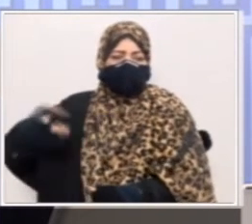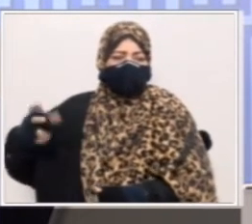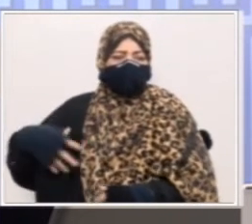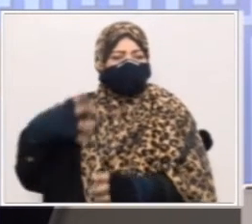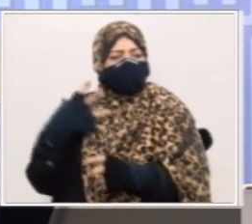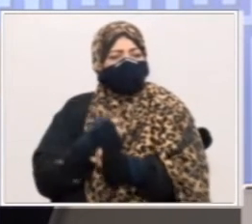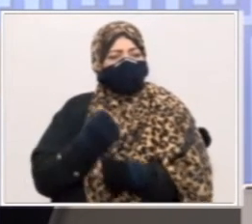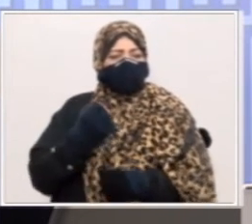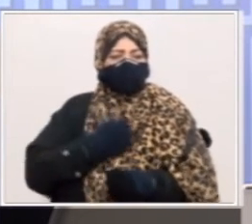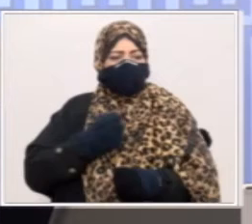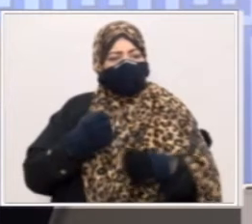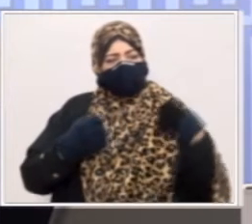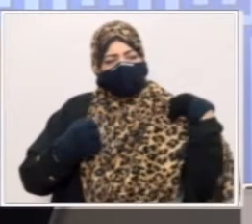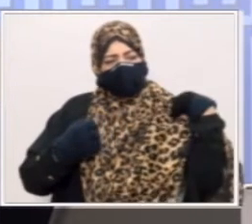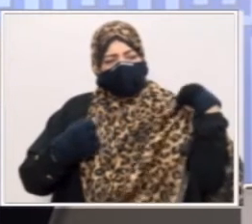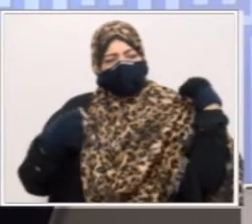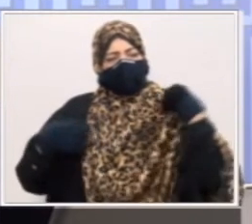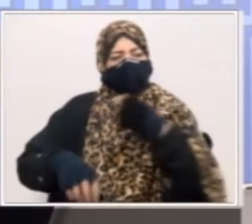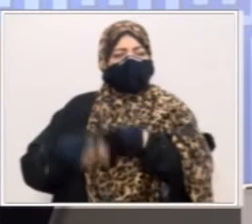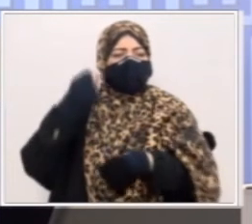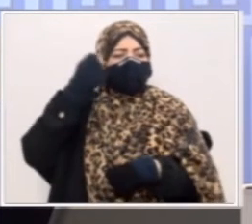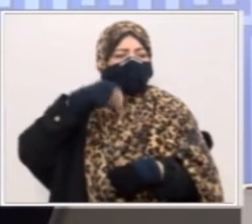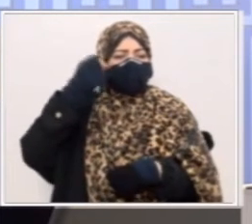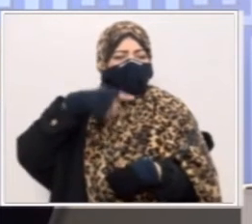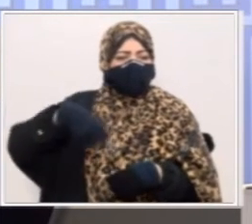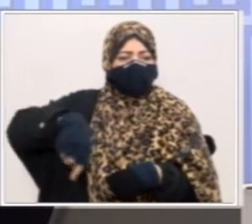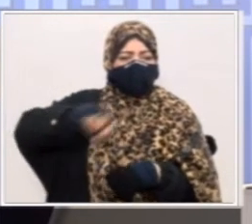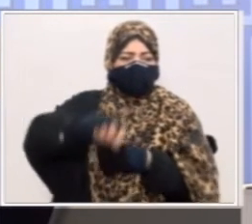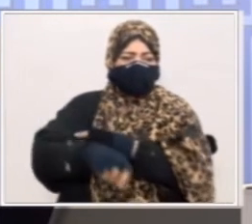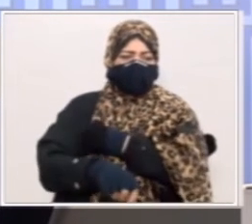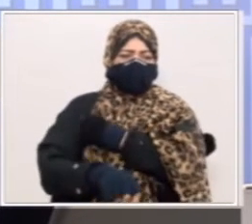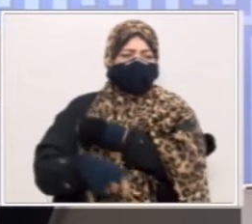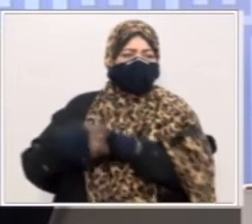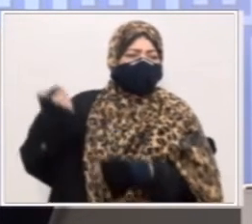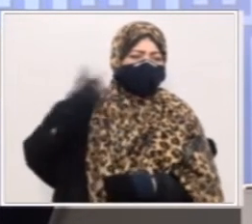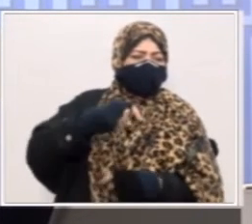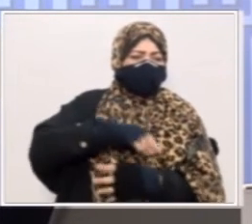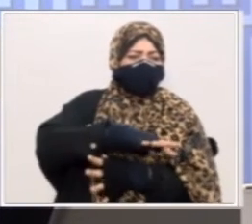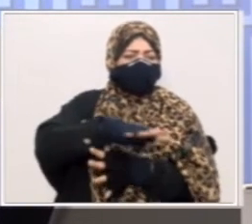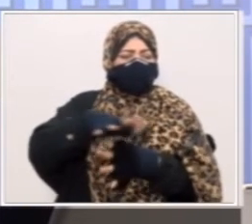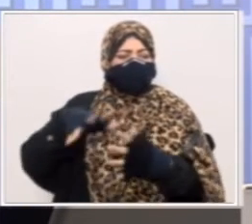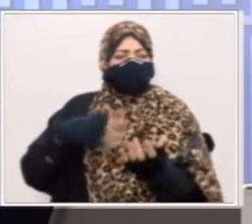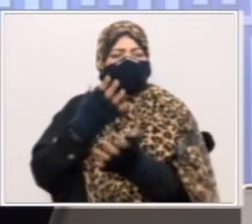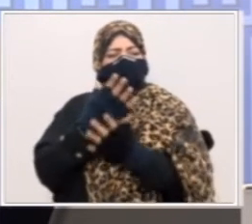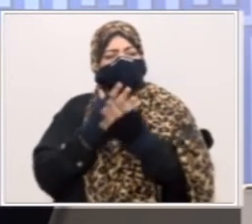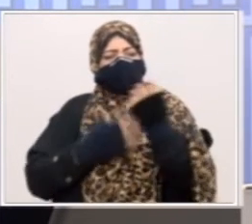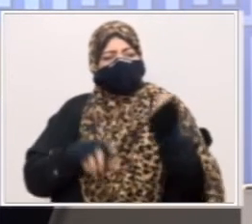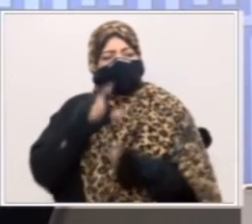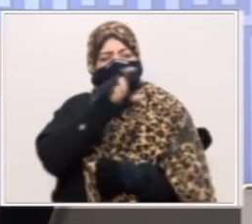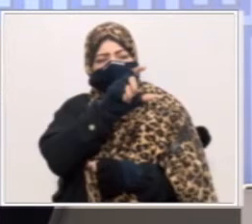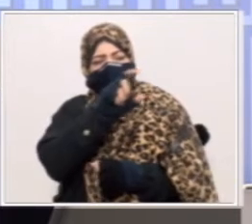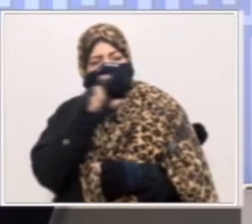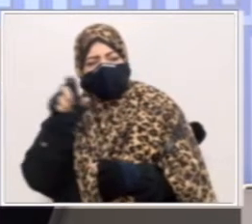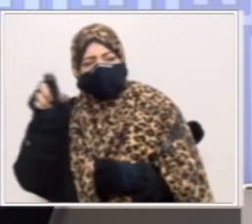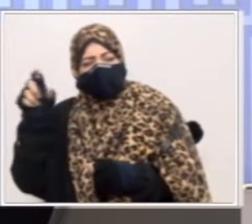المجرمون واستعملهم أهل الفساد واستعملهم أعداء الإسلام لينفذوا لهم مخططات أو